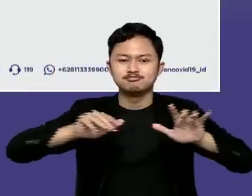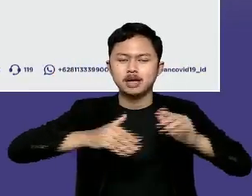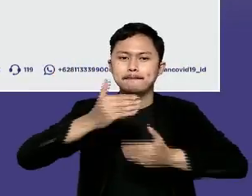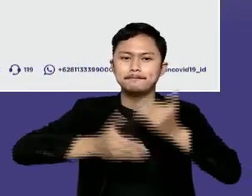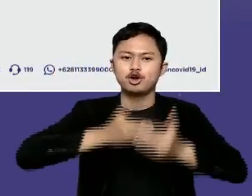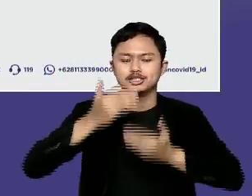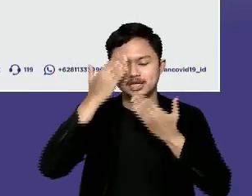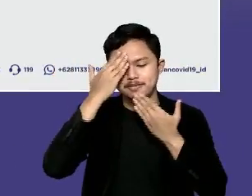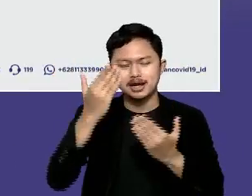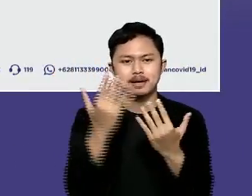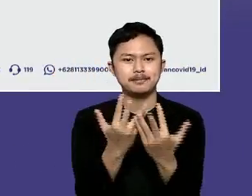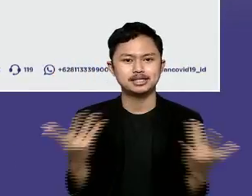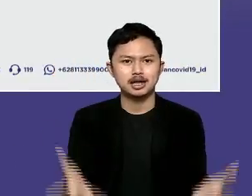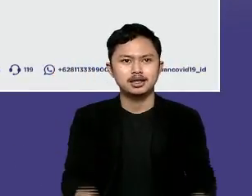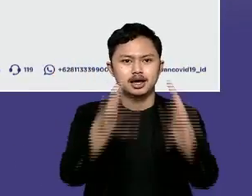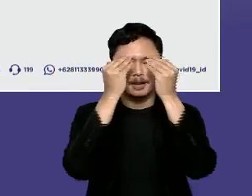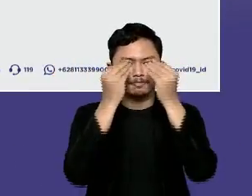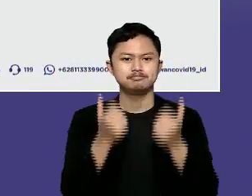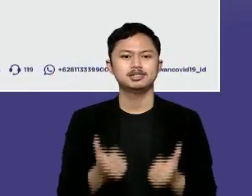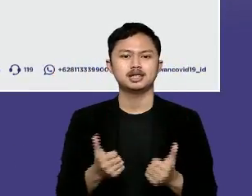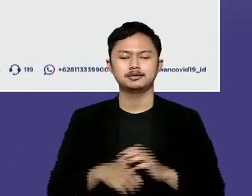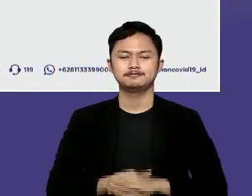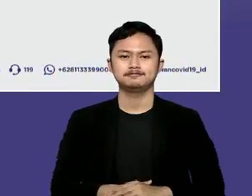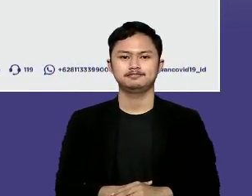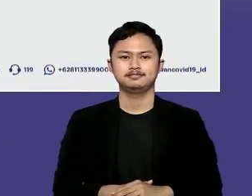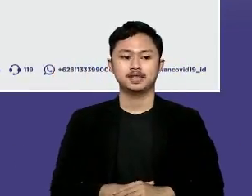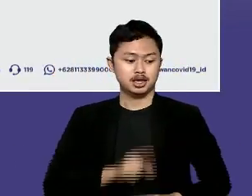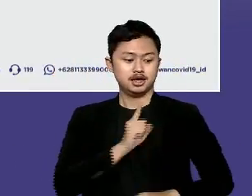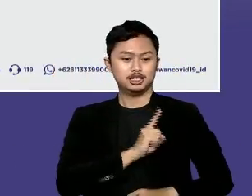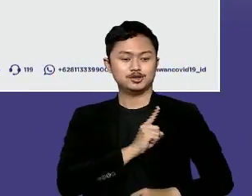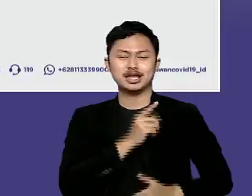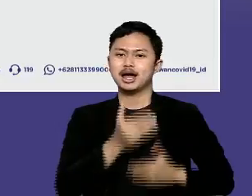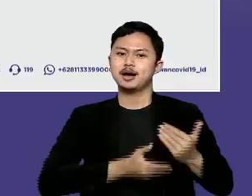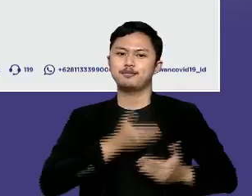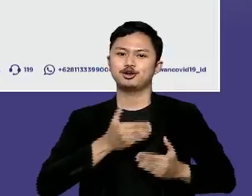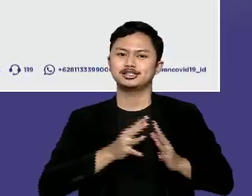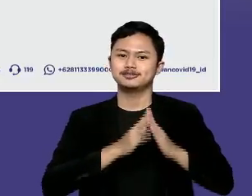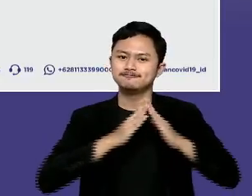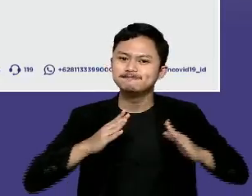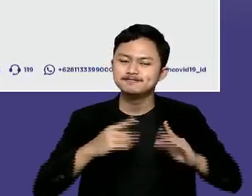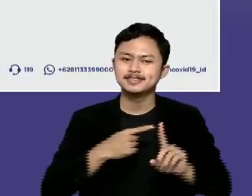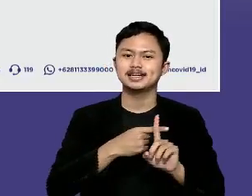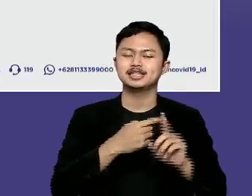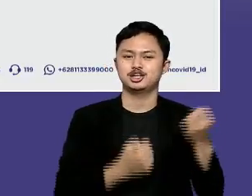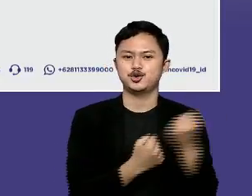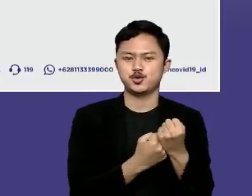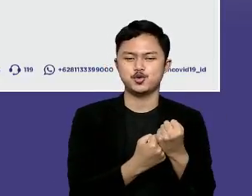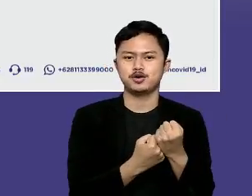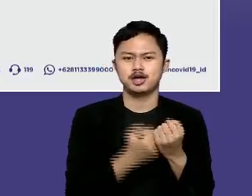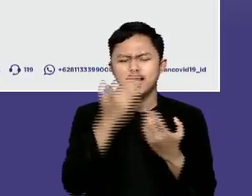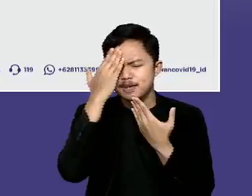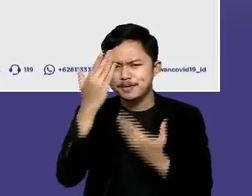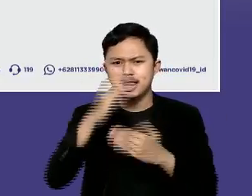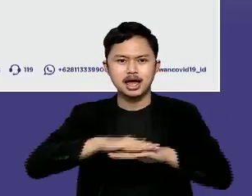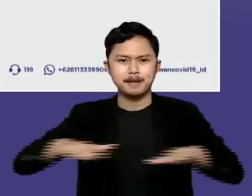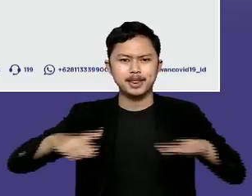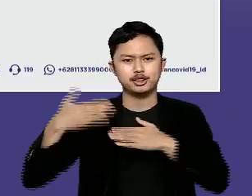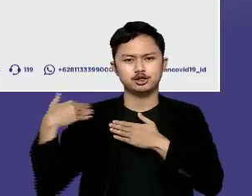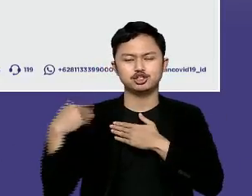pelaksanaan ibadah kepada masyarakat. Pihak swasta yang mendukung operasional gereja dan ibadah yang aman dan bertanggung